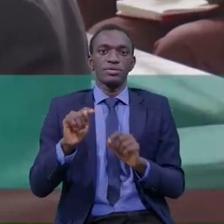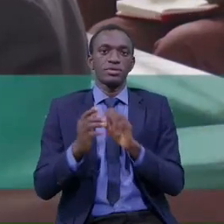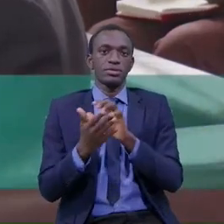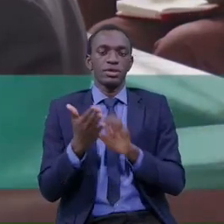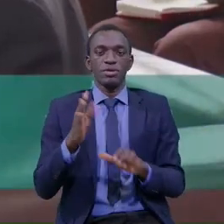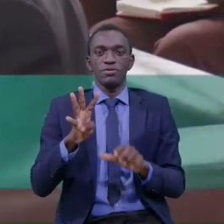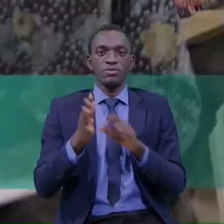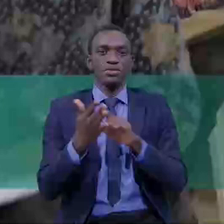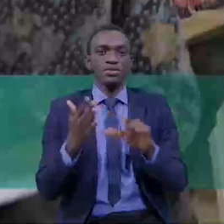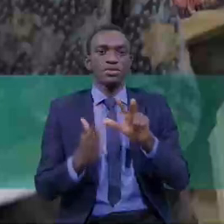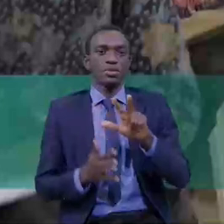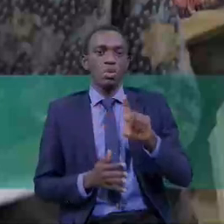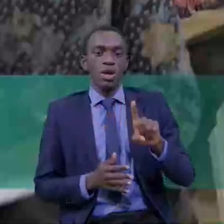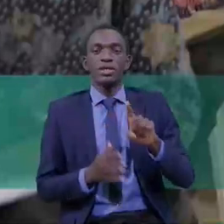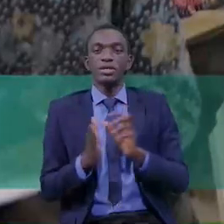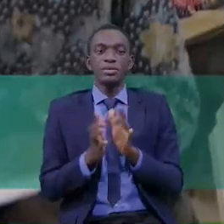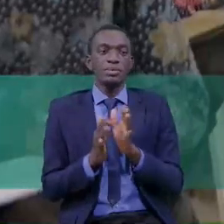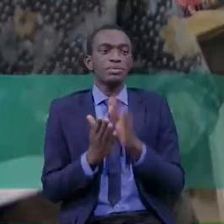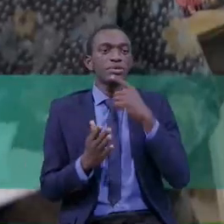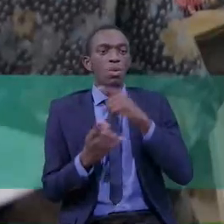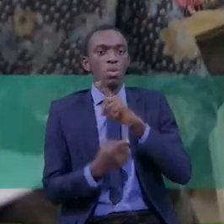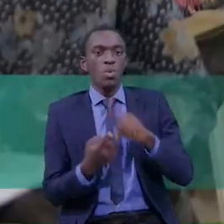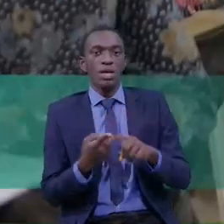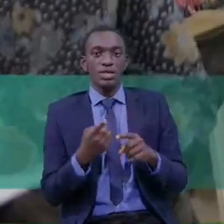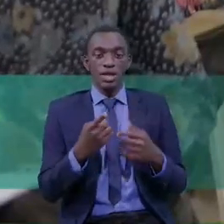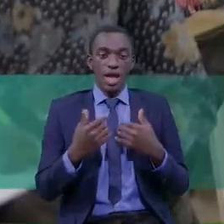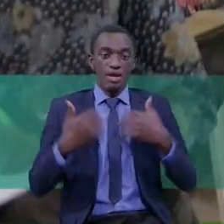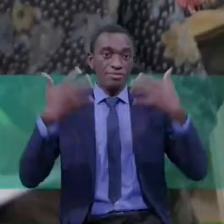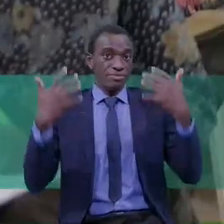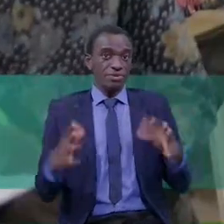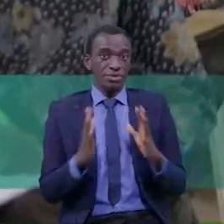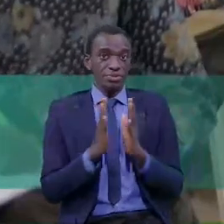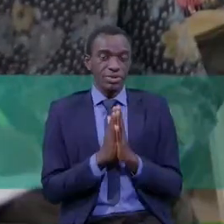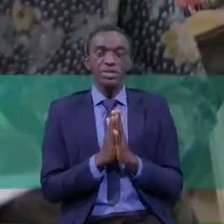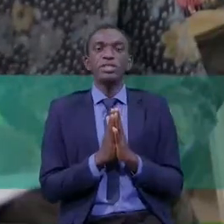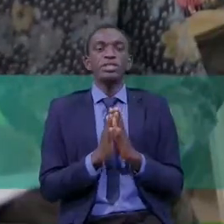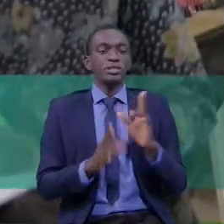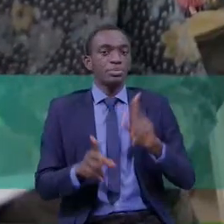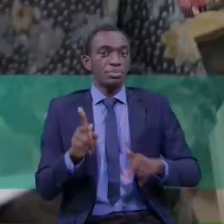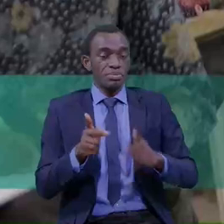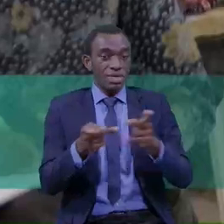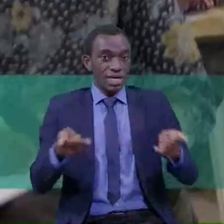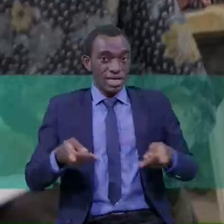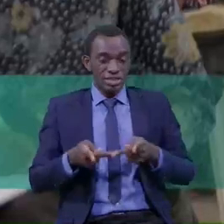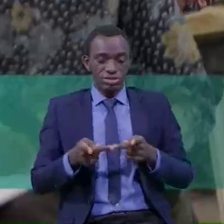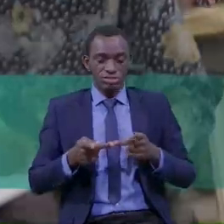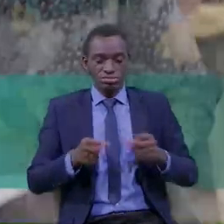verset 31, il dit, lorsqu'ils eurent prié, le lieu où ils étaient assemblés